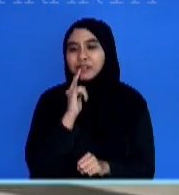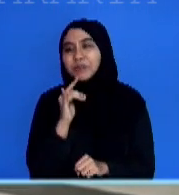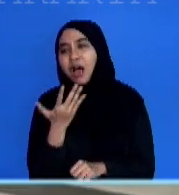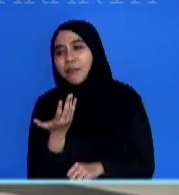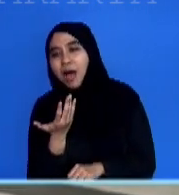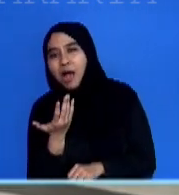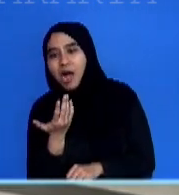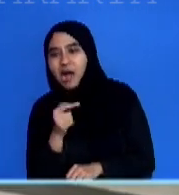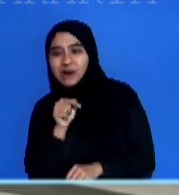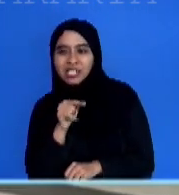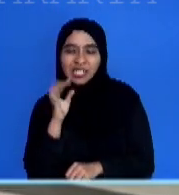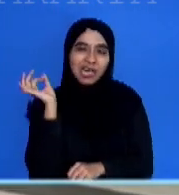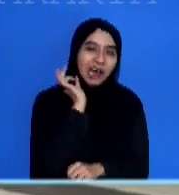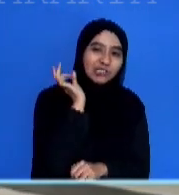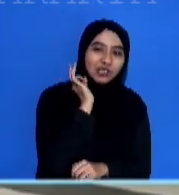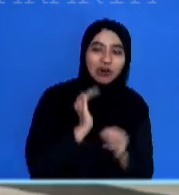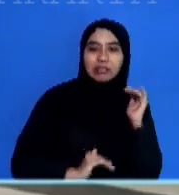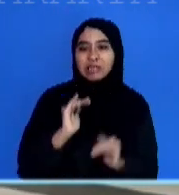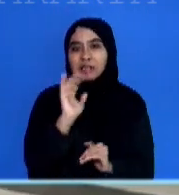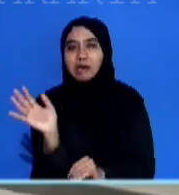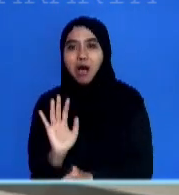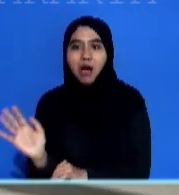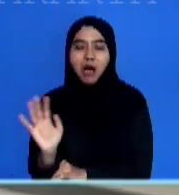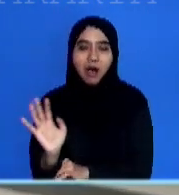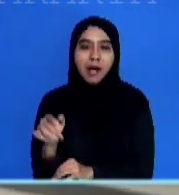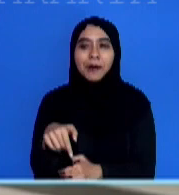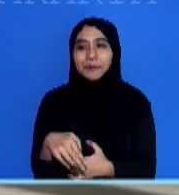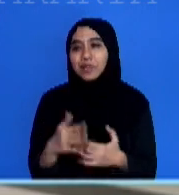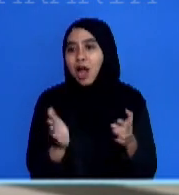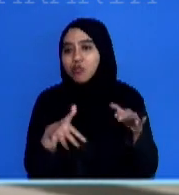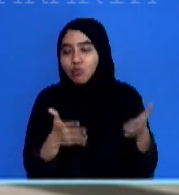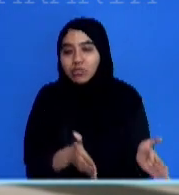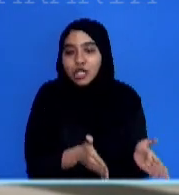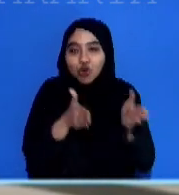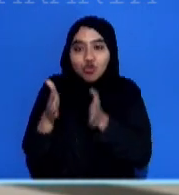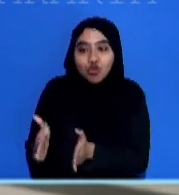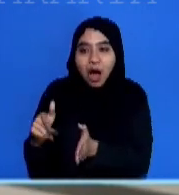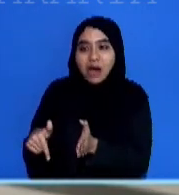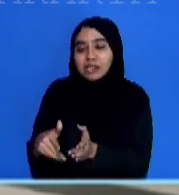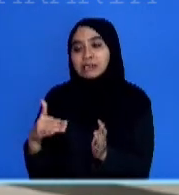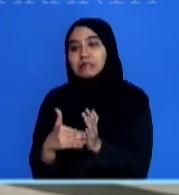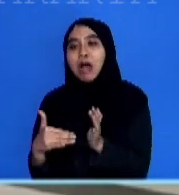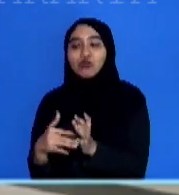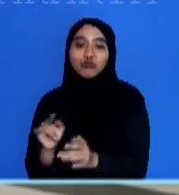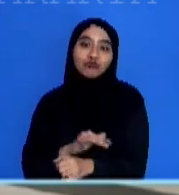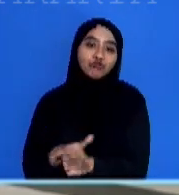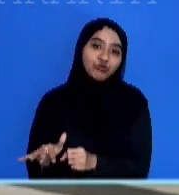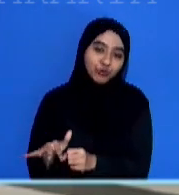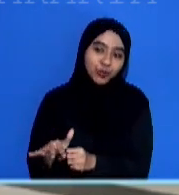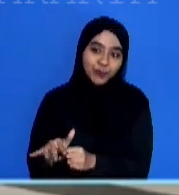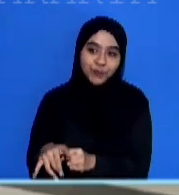berisiko tinggi itu bisa dihindarkan dulu, gitu ya, atau ditunda, gitu ya. Kemudian istirahat yang cukup. Saya kira ini bagian